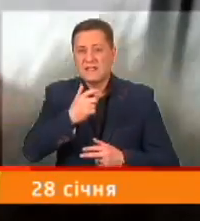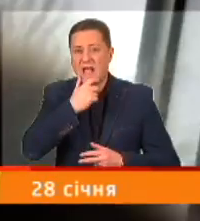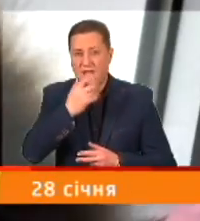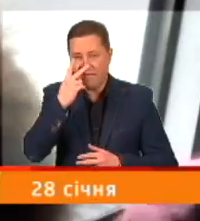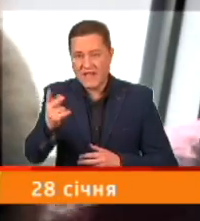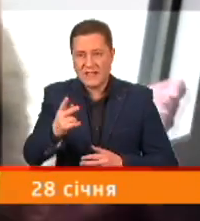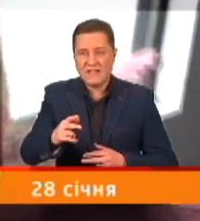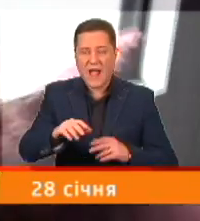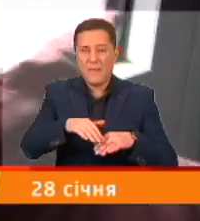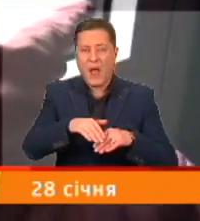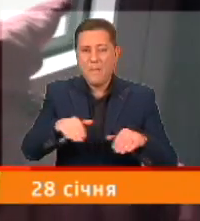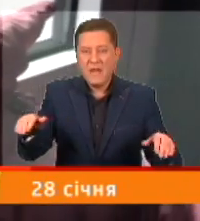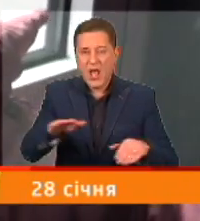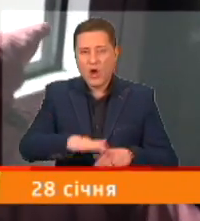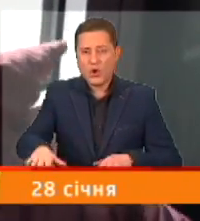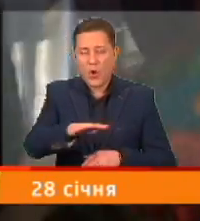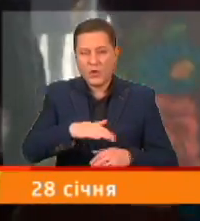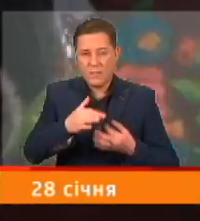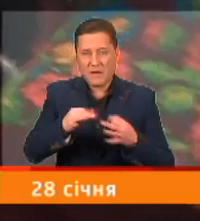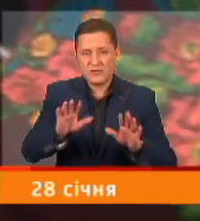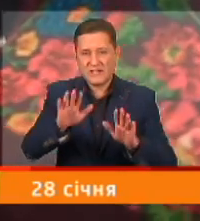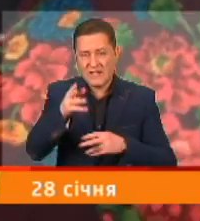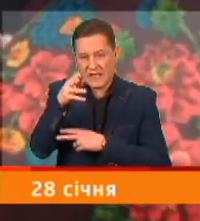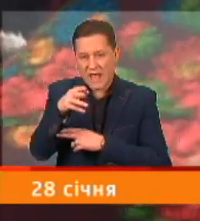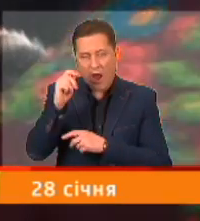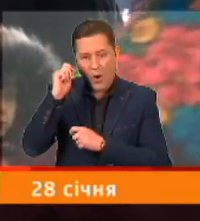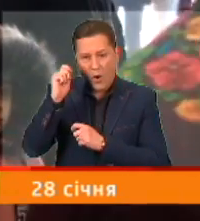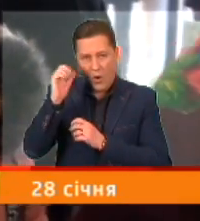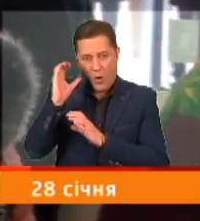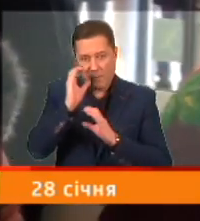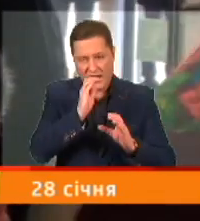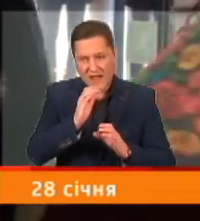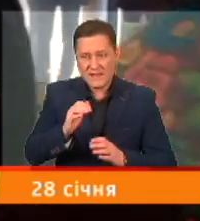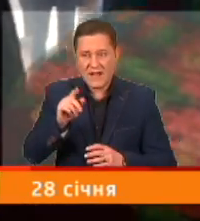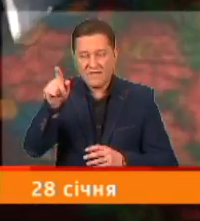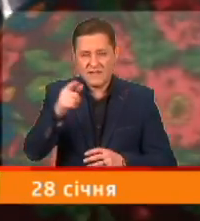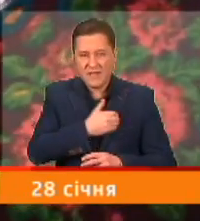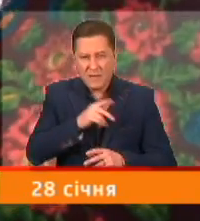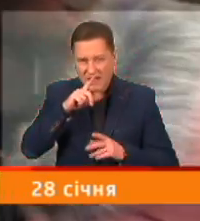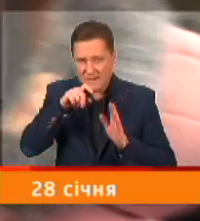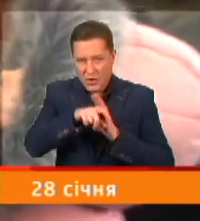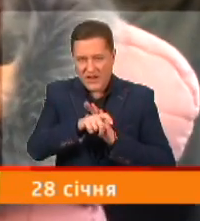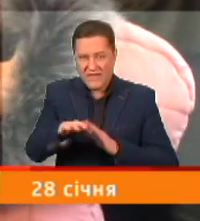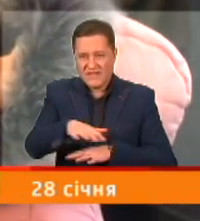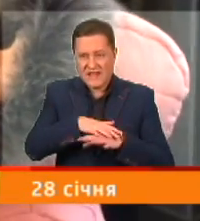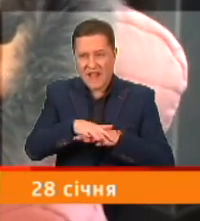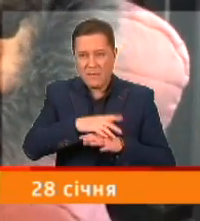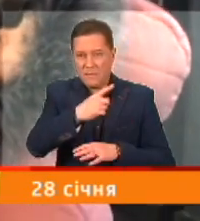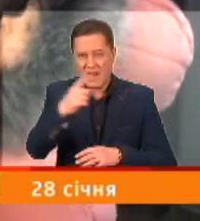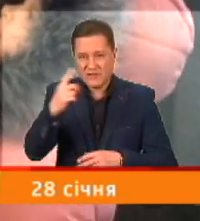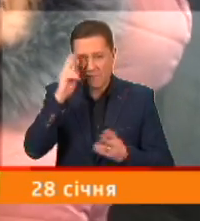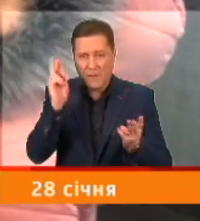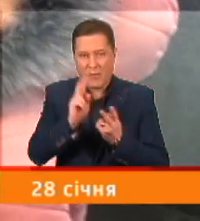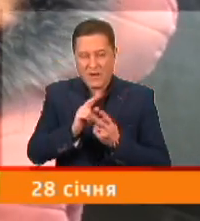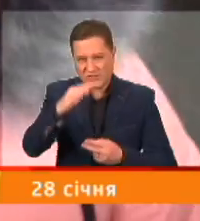не було штовханини, пропустили лише операторів. Але Віка і Вероніка намагаються продертися крізь натовп, аби першими побачити